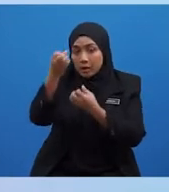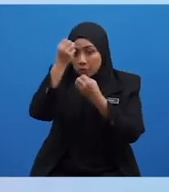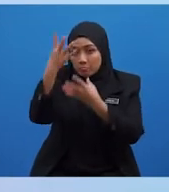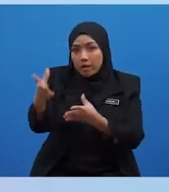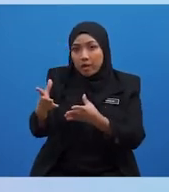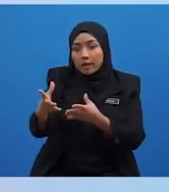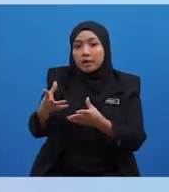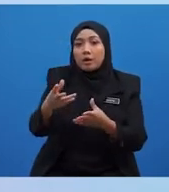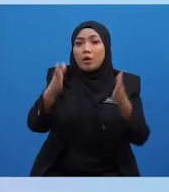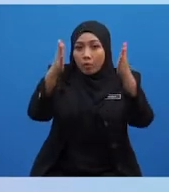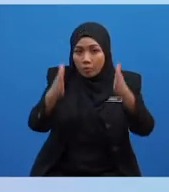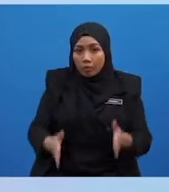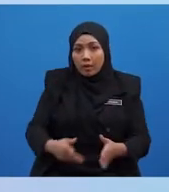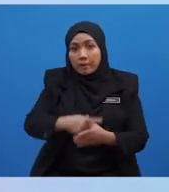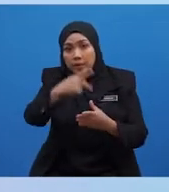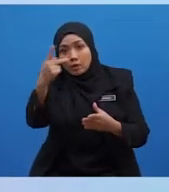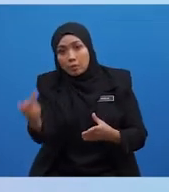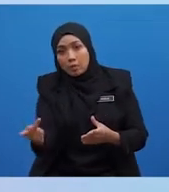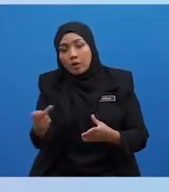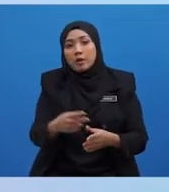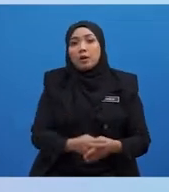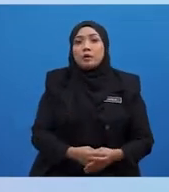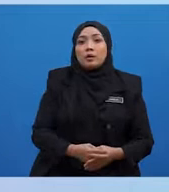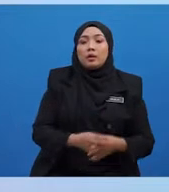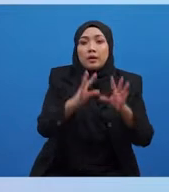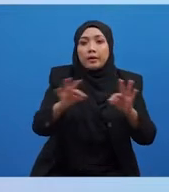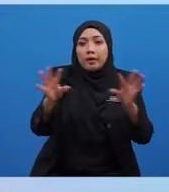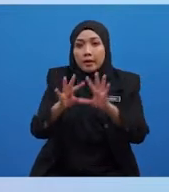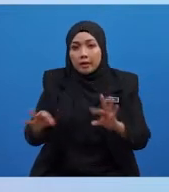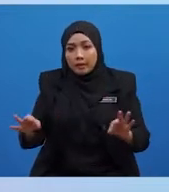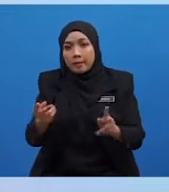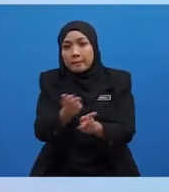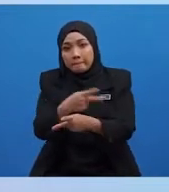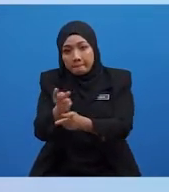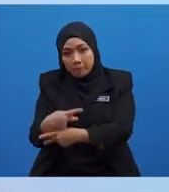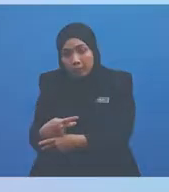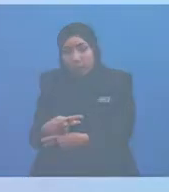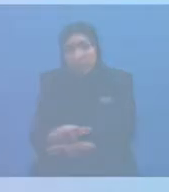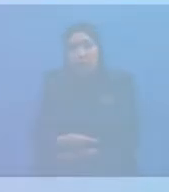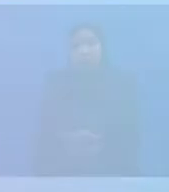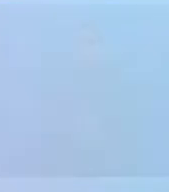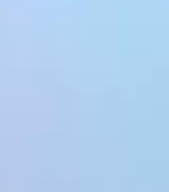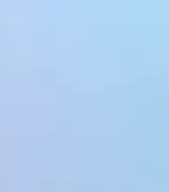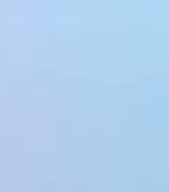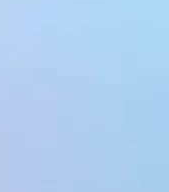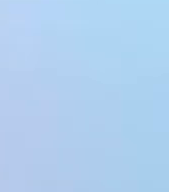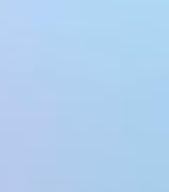pengeluar, spesifikasi pengeluar, penerangan produk.